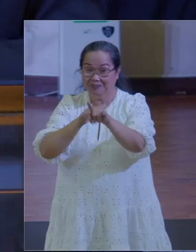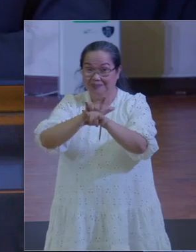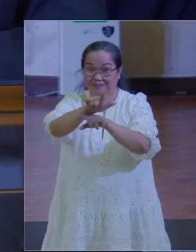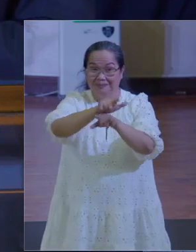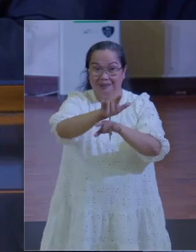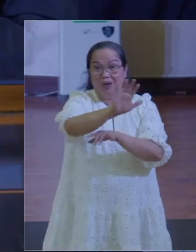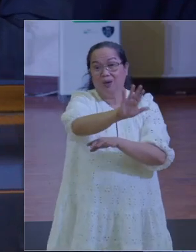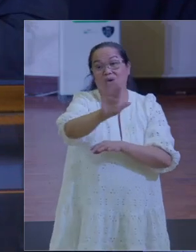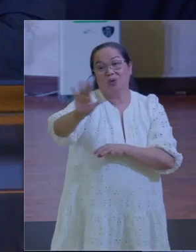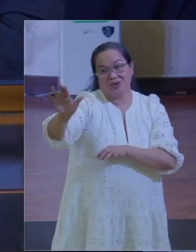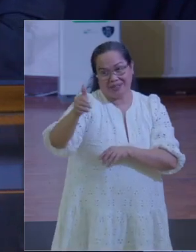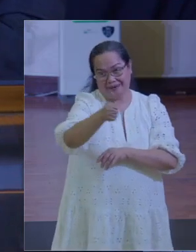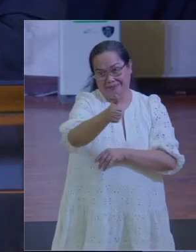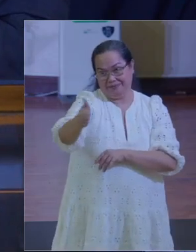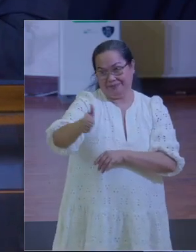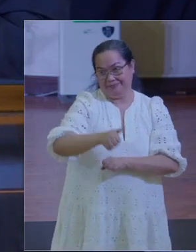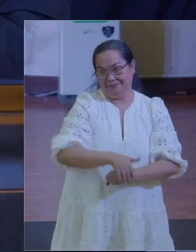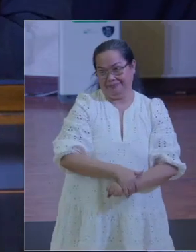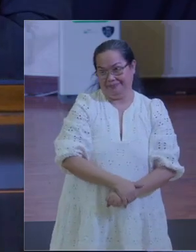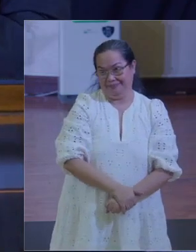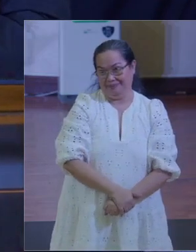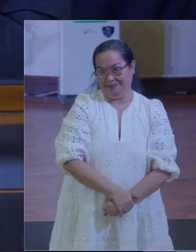sa sarili.